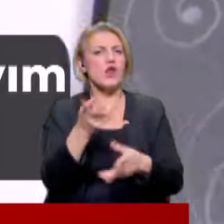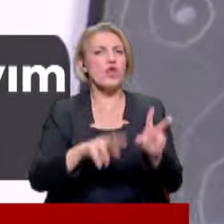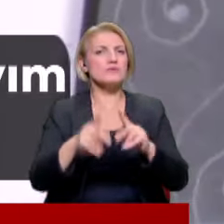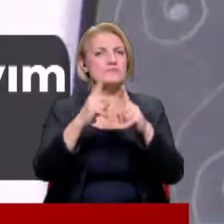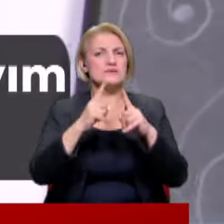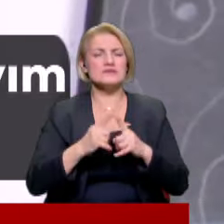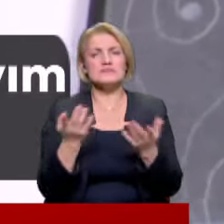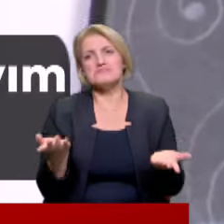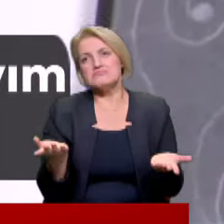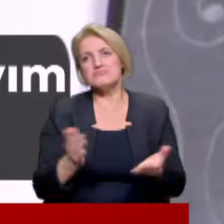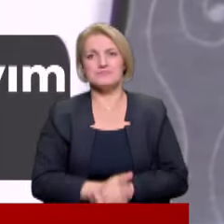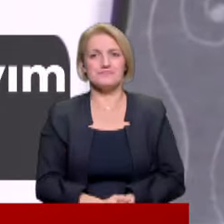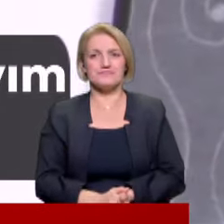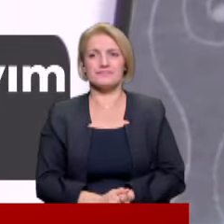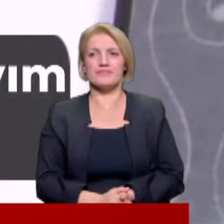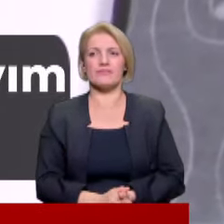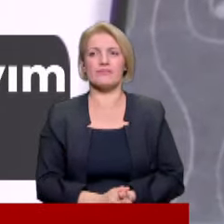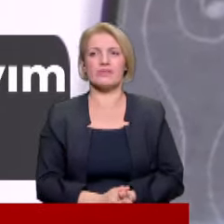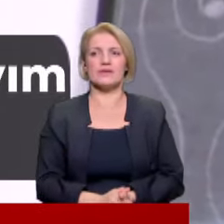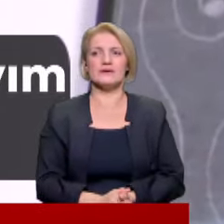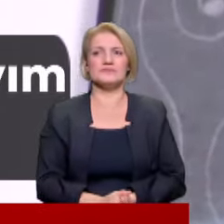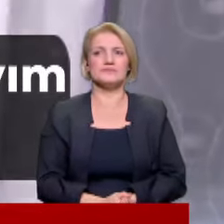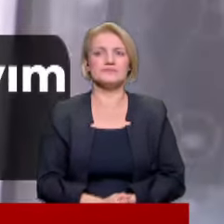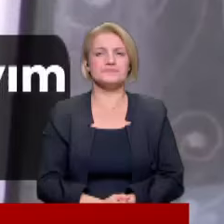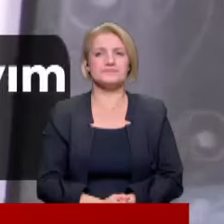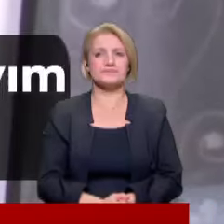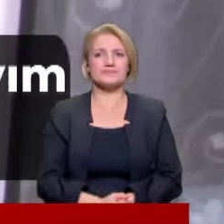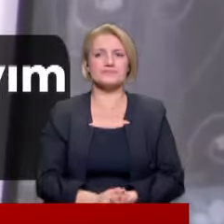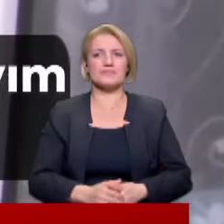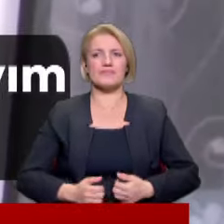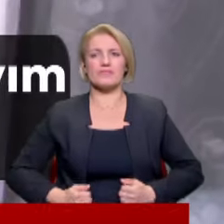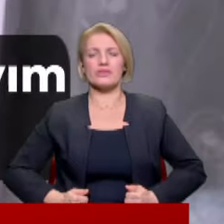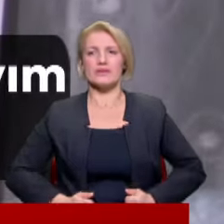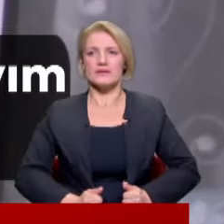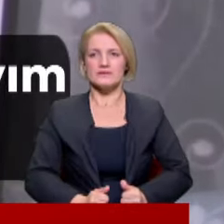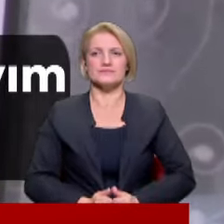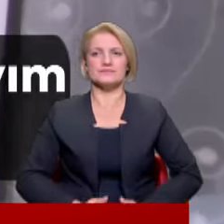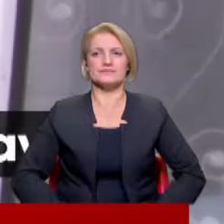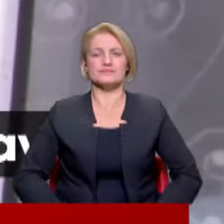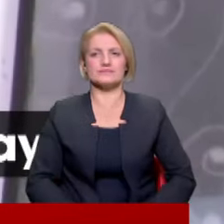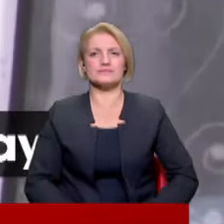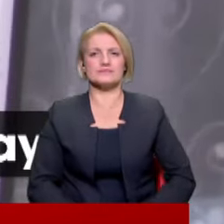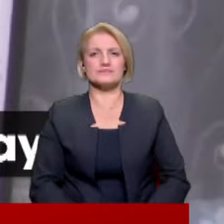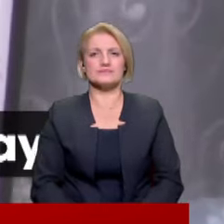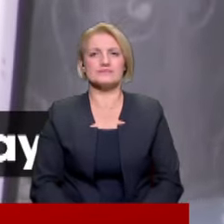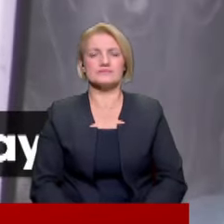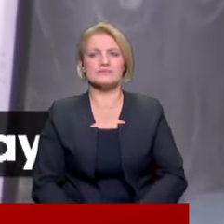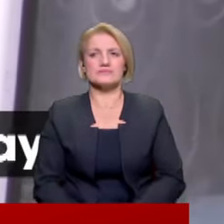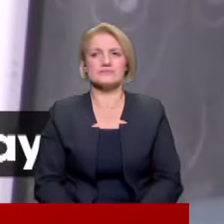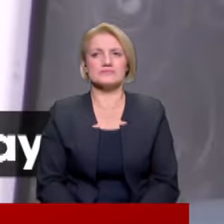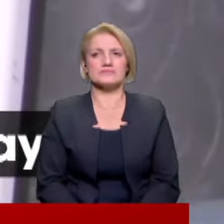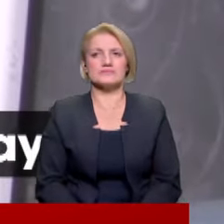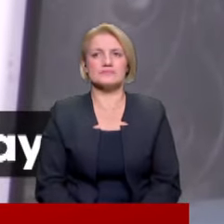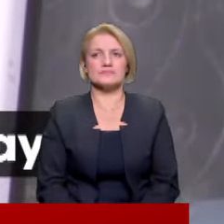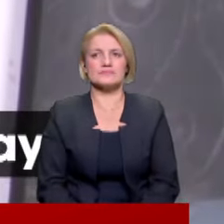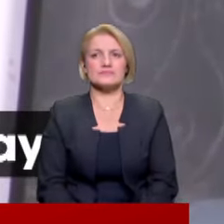ölümler. Kimseye zararı olmayan bir kadındı yani, öyle anlatayım size. Allah rahmet eylesin. İnşallah son olur. Bir daha bu kadın cinayetleri bir